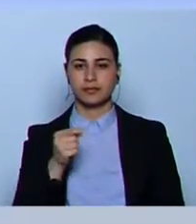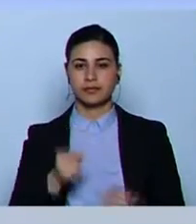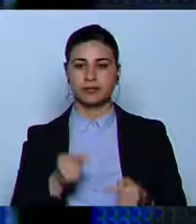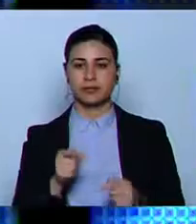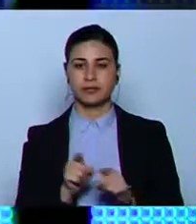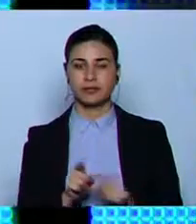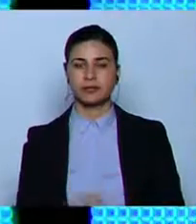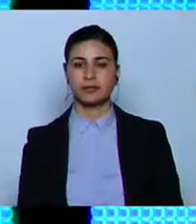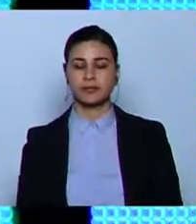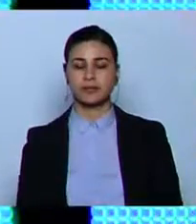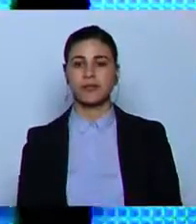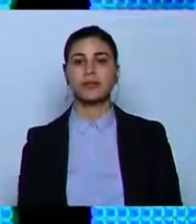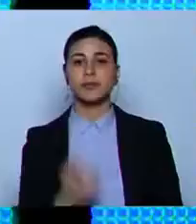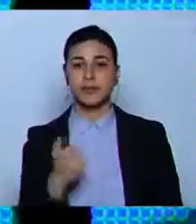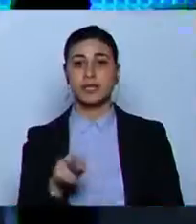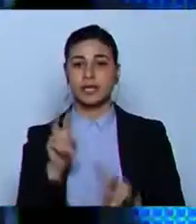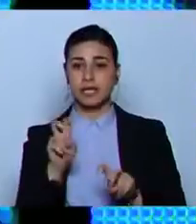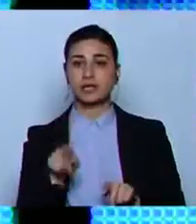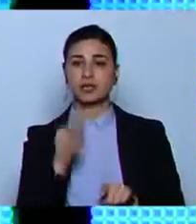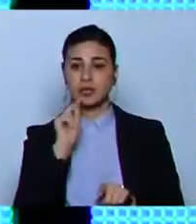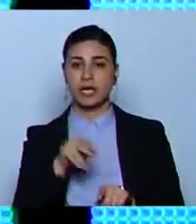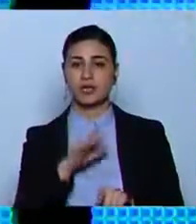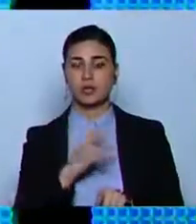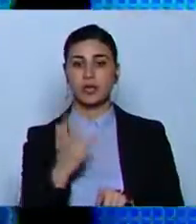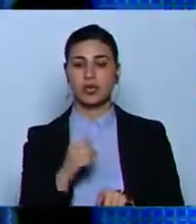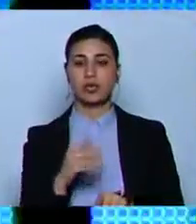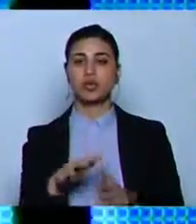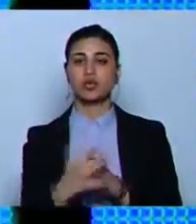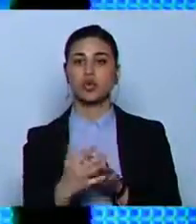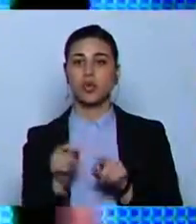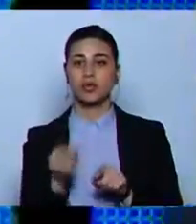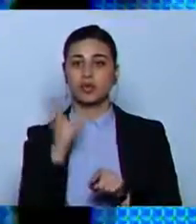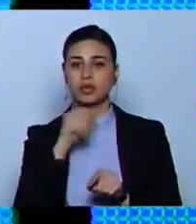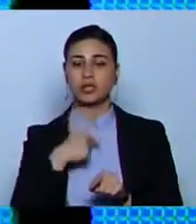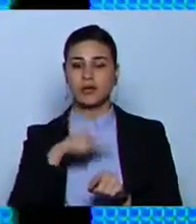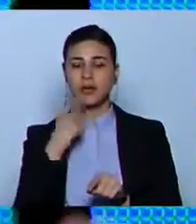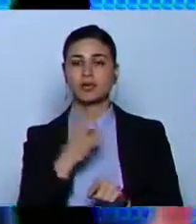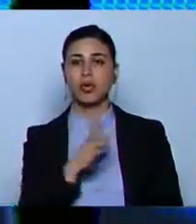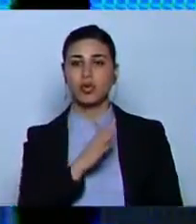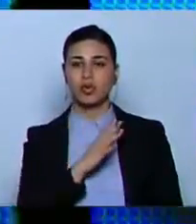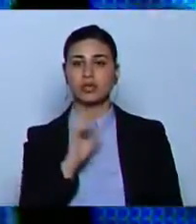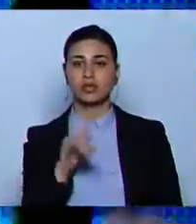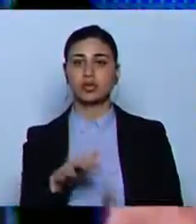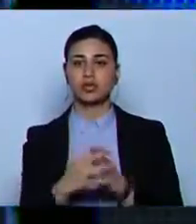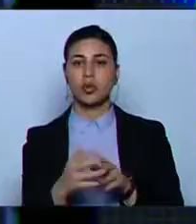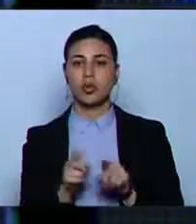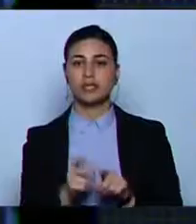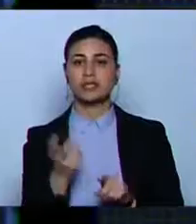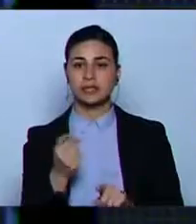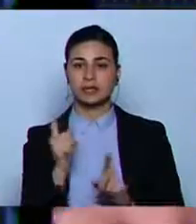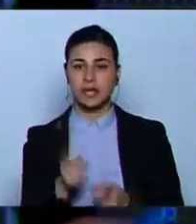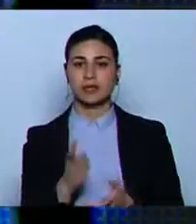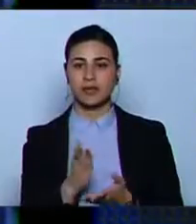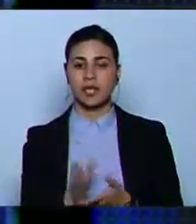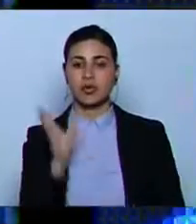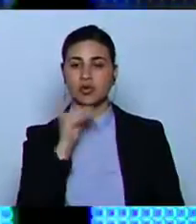ზუსტად სტატუსმა მისცა ეს კი და მაგას ვსაუბრობ და ასევე არ თემში, ხო, სოფლის, როდესაც სოფელს უნდა ჰქონდეს და სოფელსაც ნამდვილად აქვს,